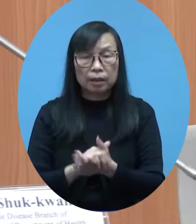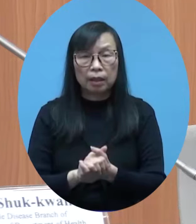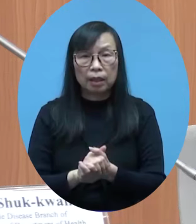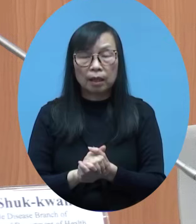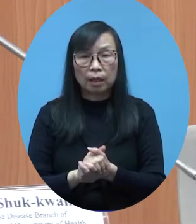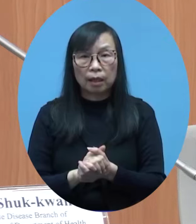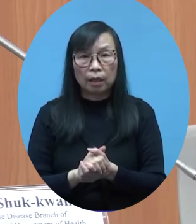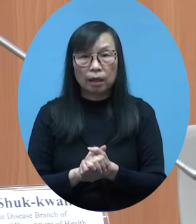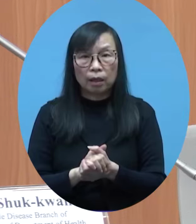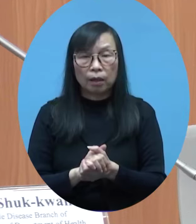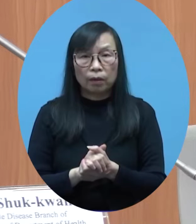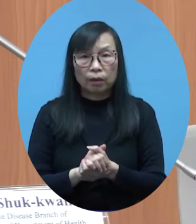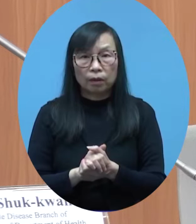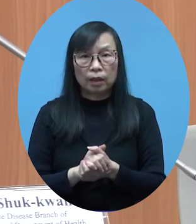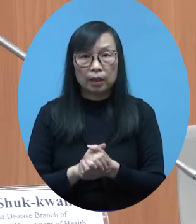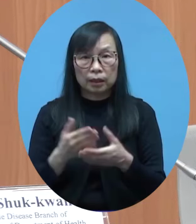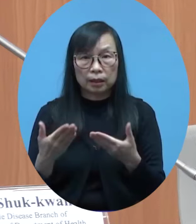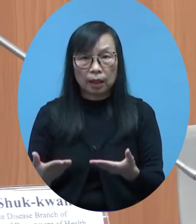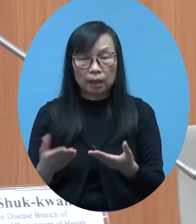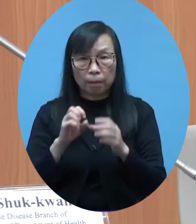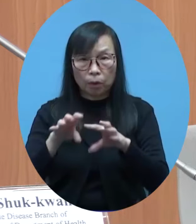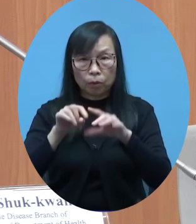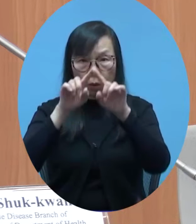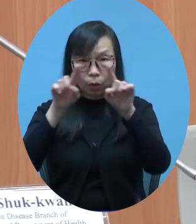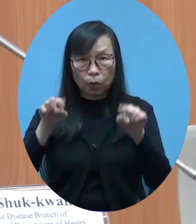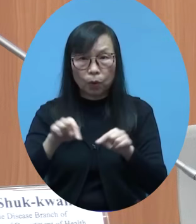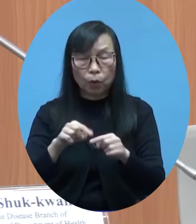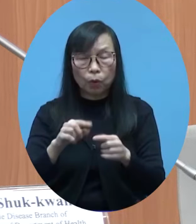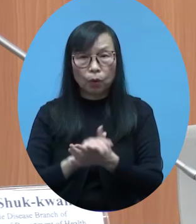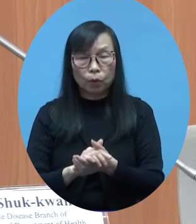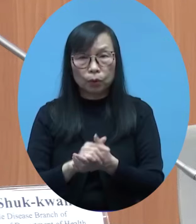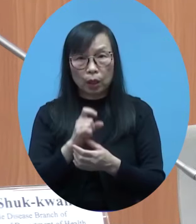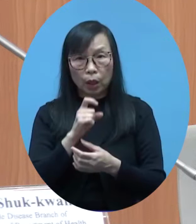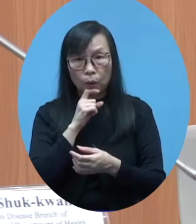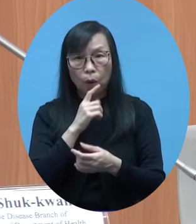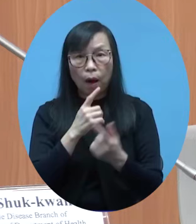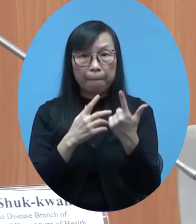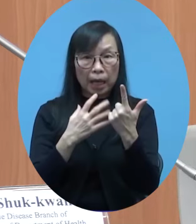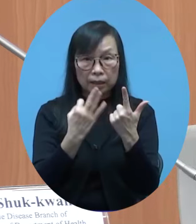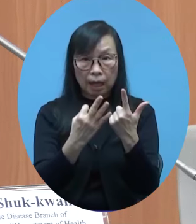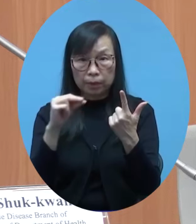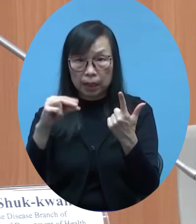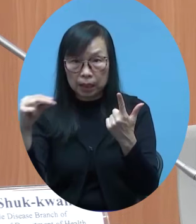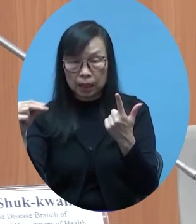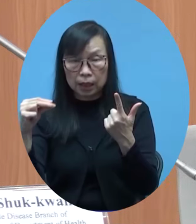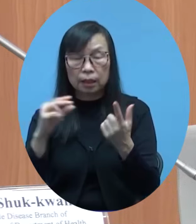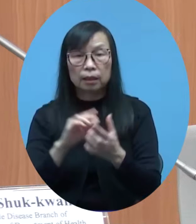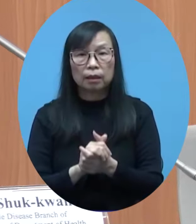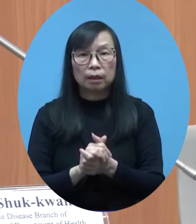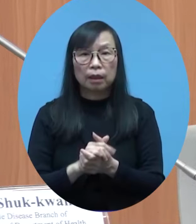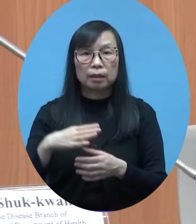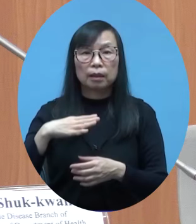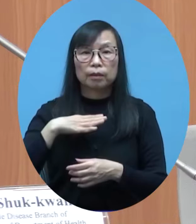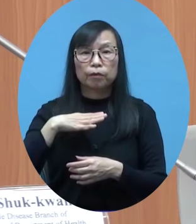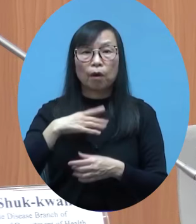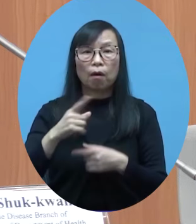個即係嗰個手頭上嗰個報告咧，我就淨係有8377咧係情況咧就